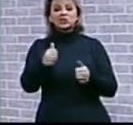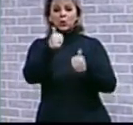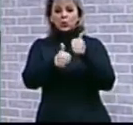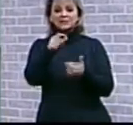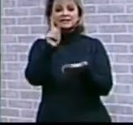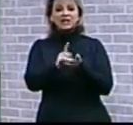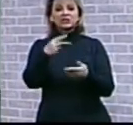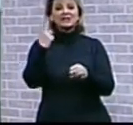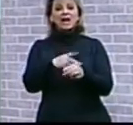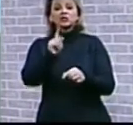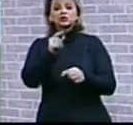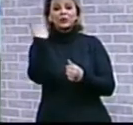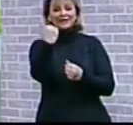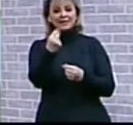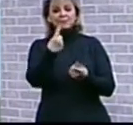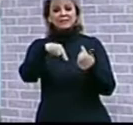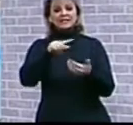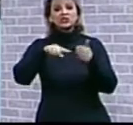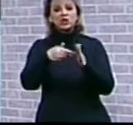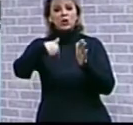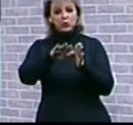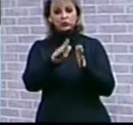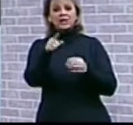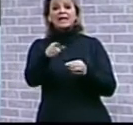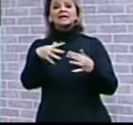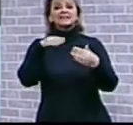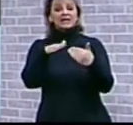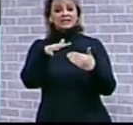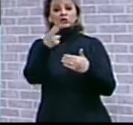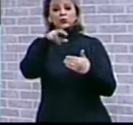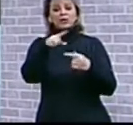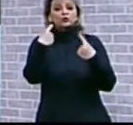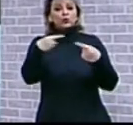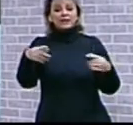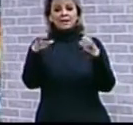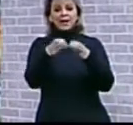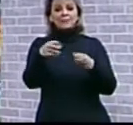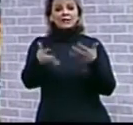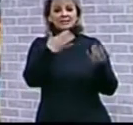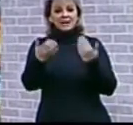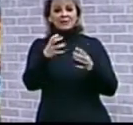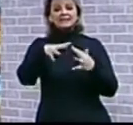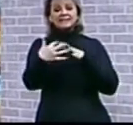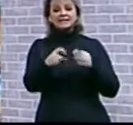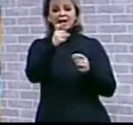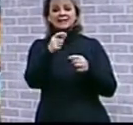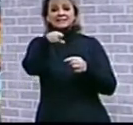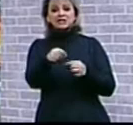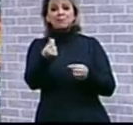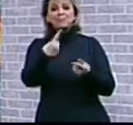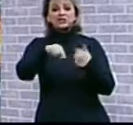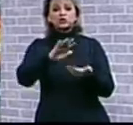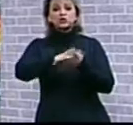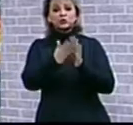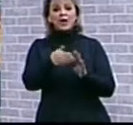конкурсов должны доказать, что их бизнес-идея лучшая. Сразиться на дуэли с другими командами, разобраться в сельскохозяйственной бизнес-ситуации